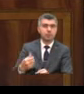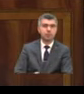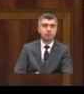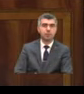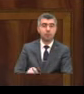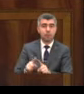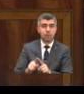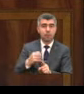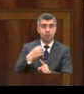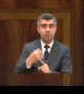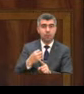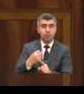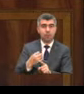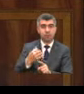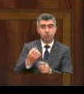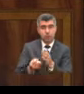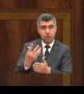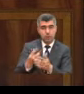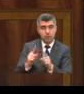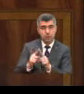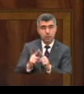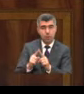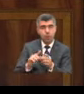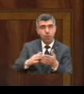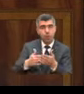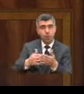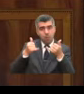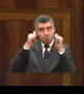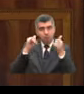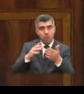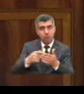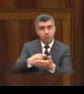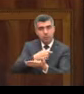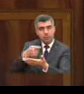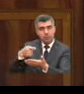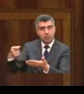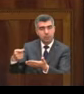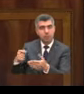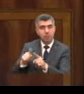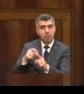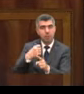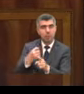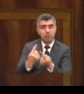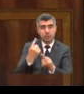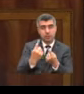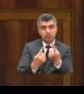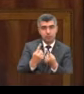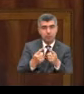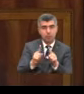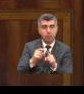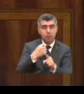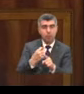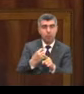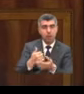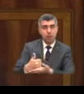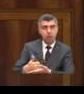شي بقاء حلو تدي 45,000 درهم وتيديوها الانعاش الوطني ديالكم التعاون الوطني